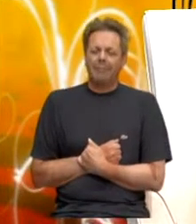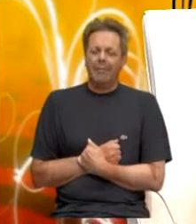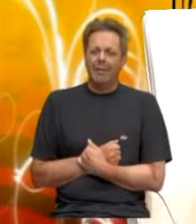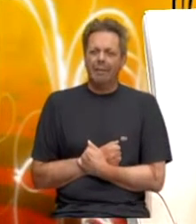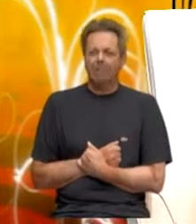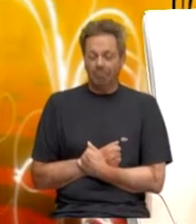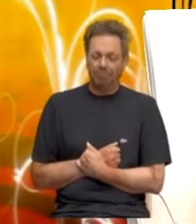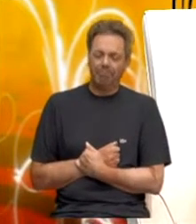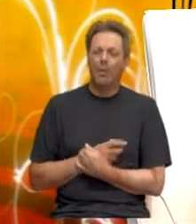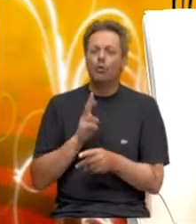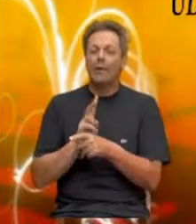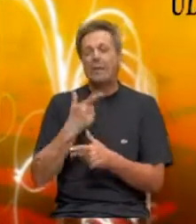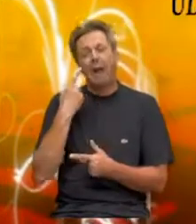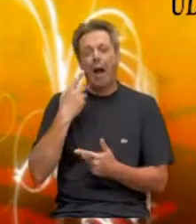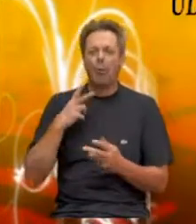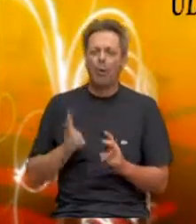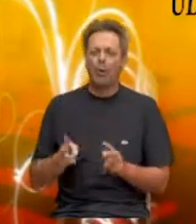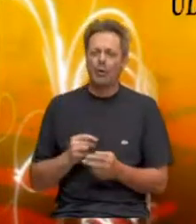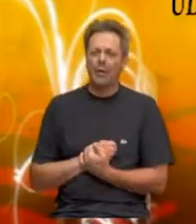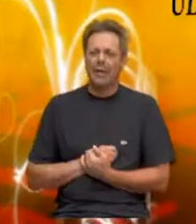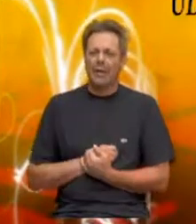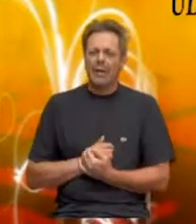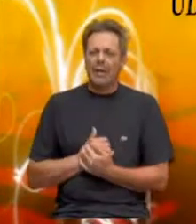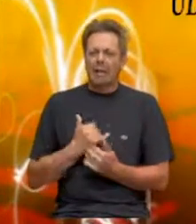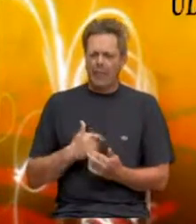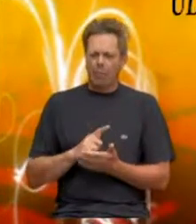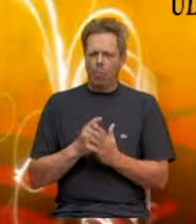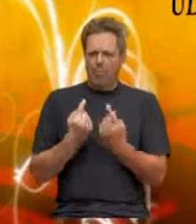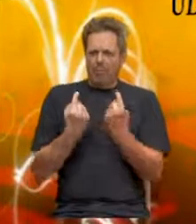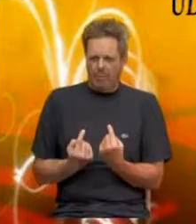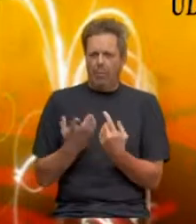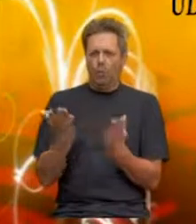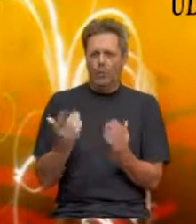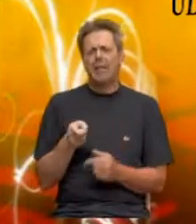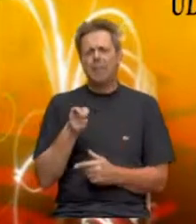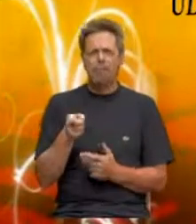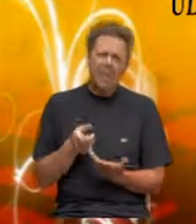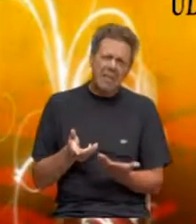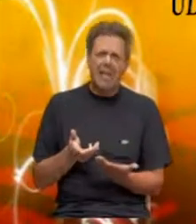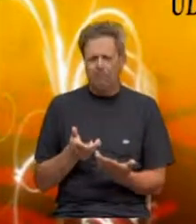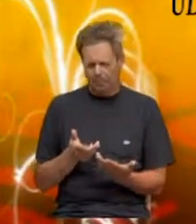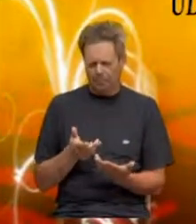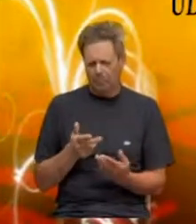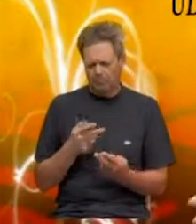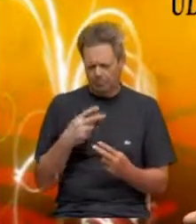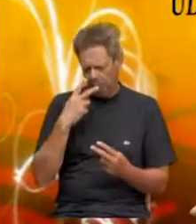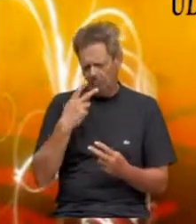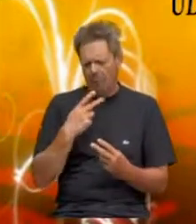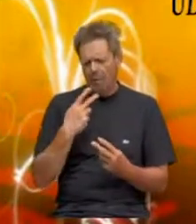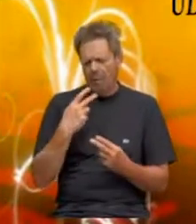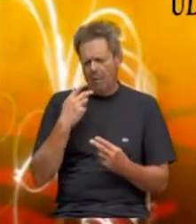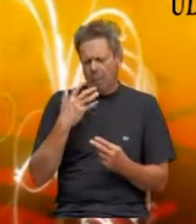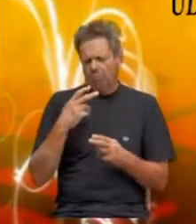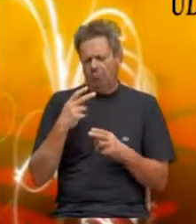Ako je moguće. Ako je moguće. Sad ćemo odmah stati kod toga. Vi ste inače interventna kardiologinja. Točno.